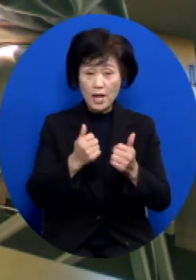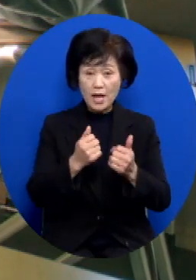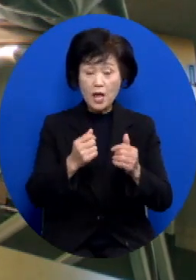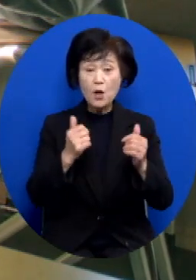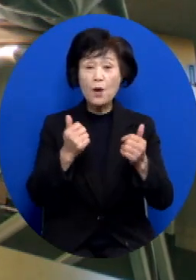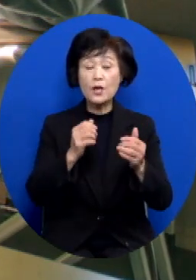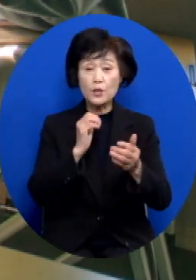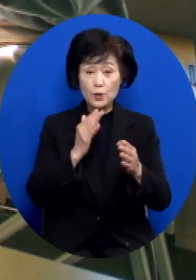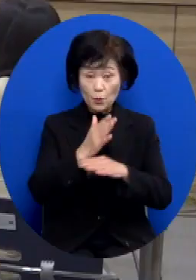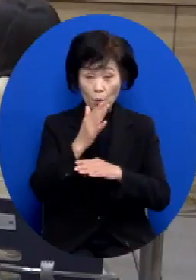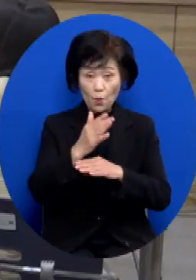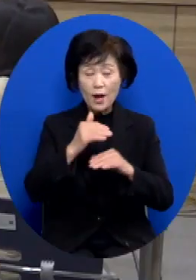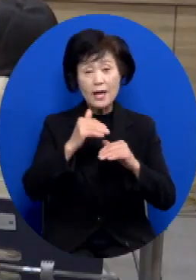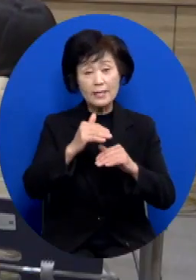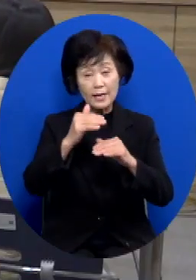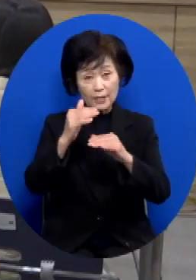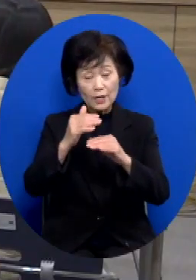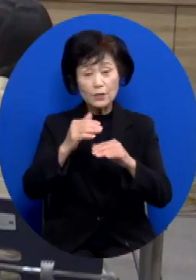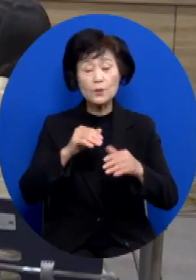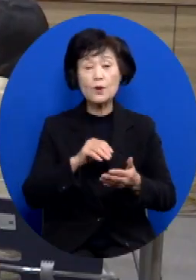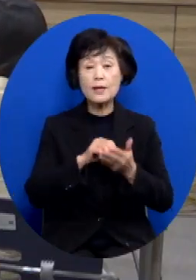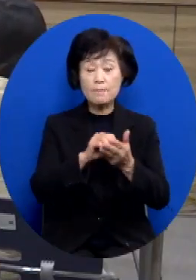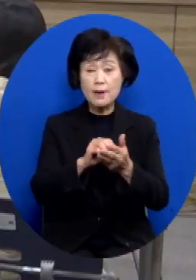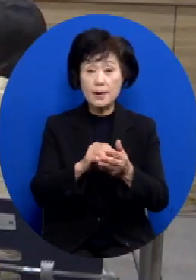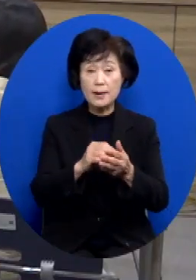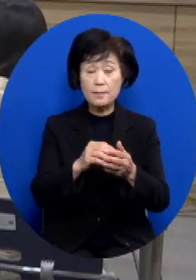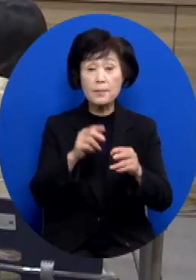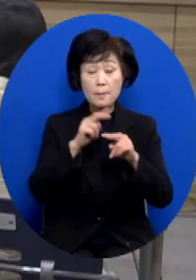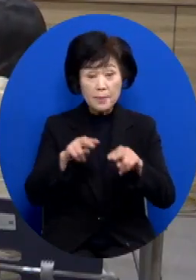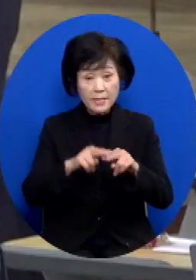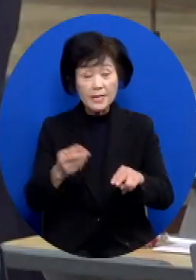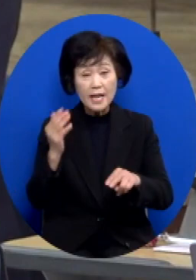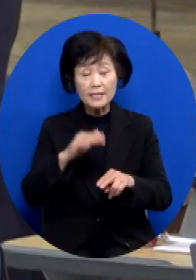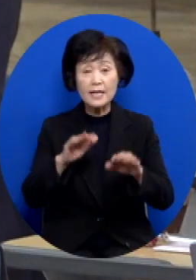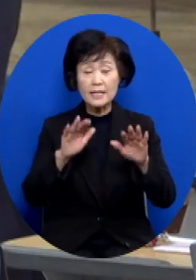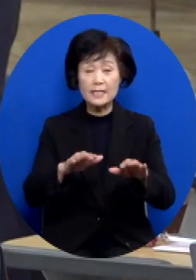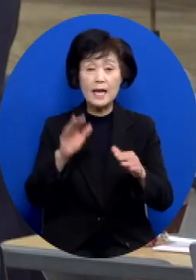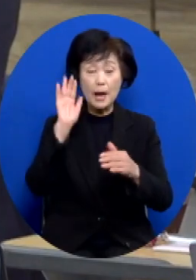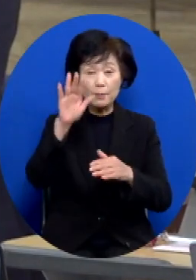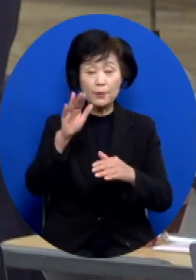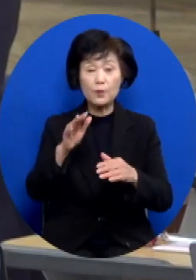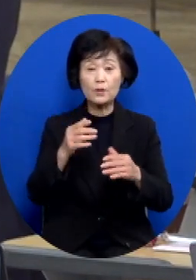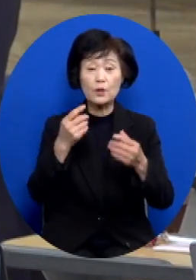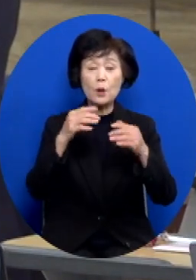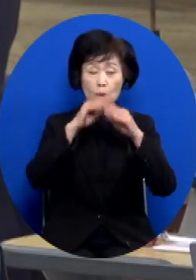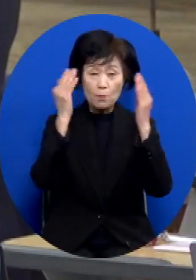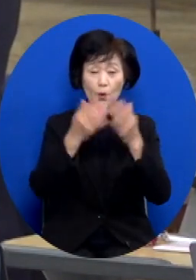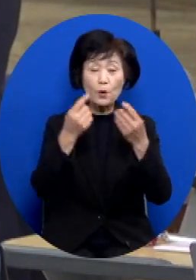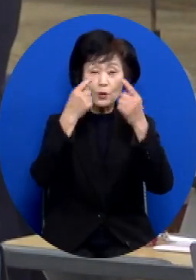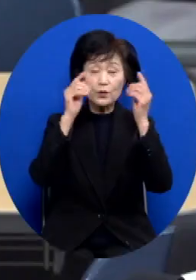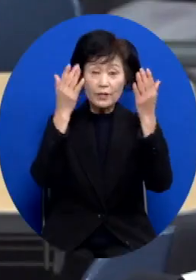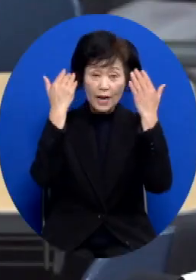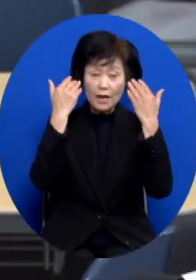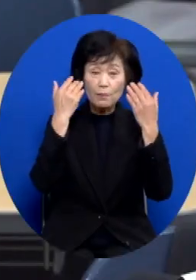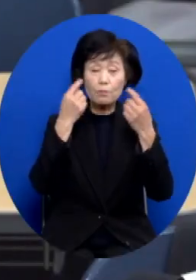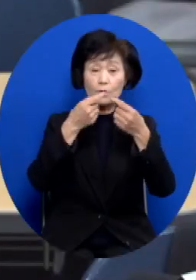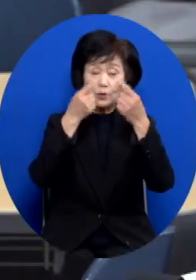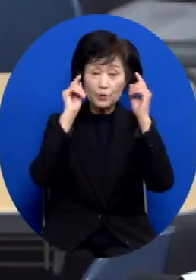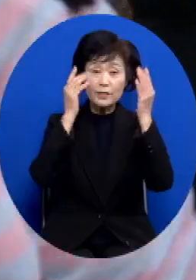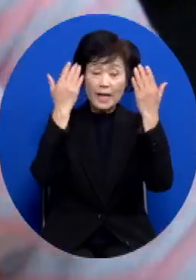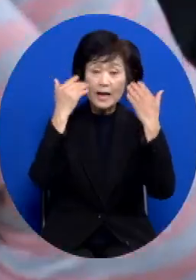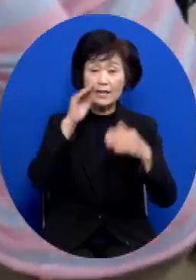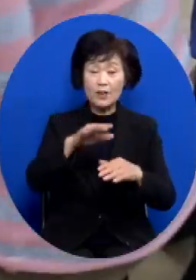대학교부터 단계적으로 입학금을 폐지해왔는데 이제 모든 대학에서 입학금을 거둘 수 없는 겁니다 다만 대학원 입학금은